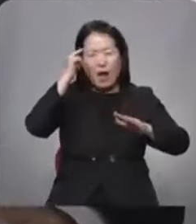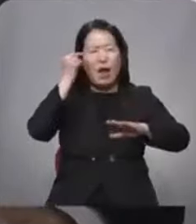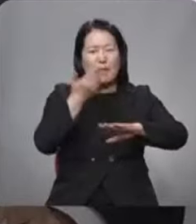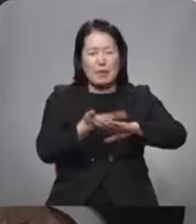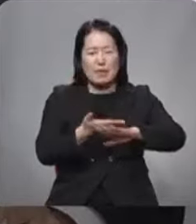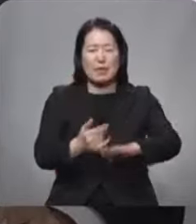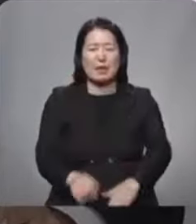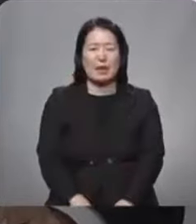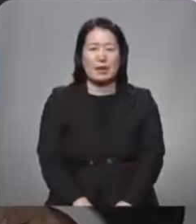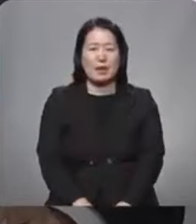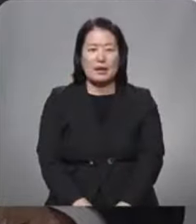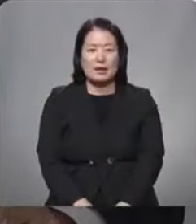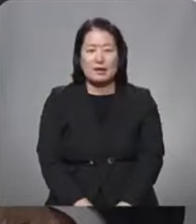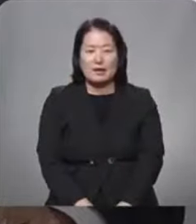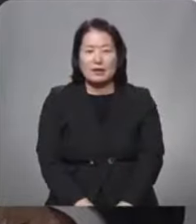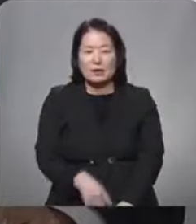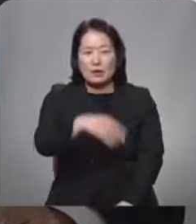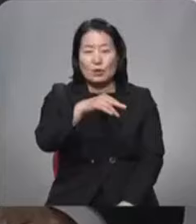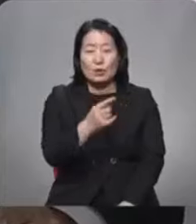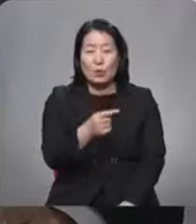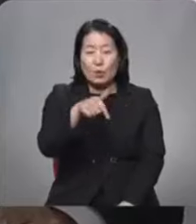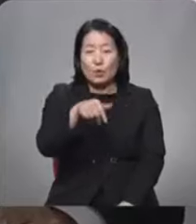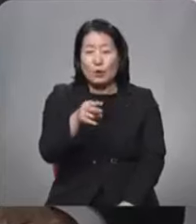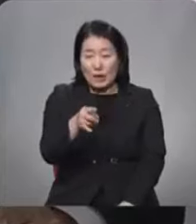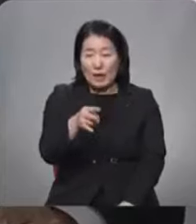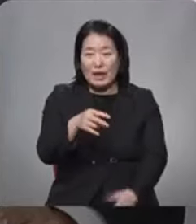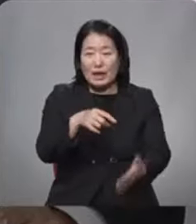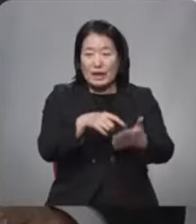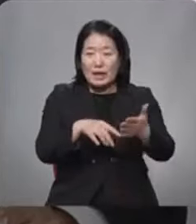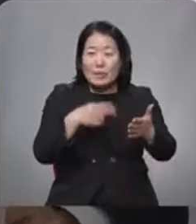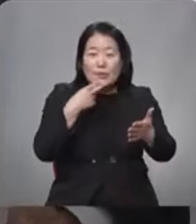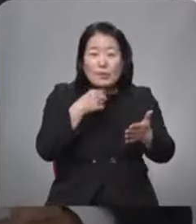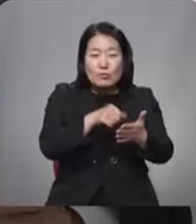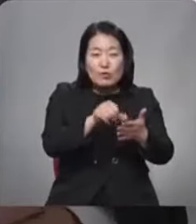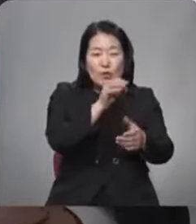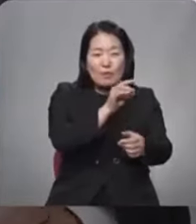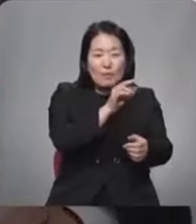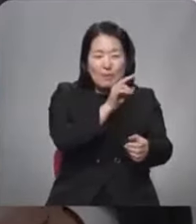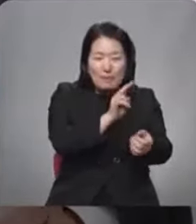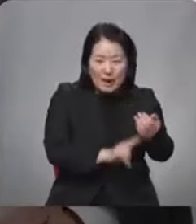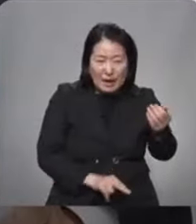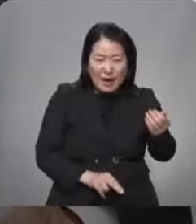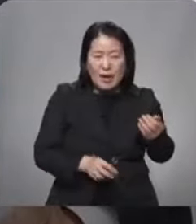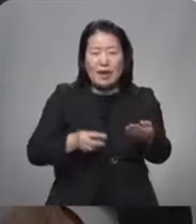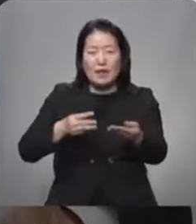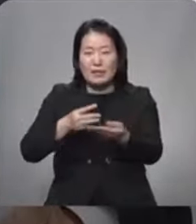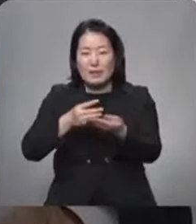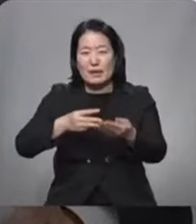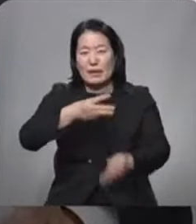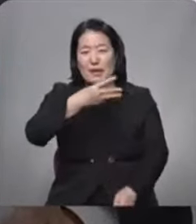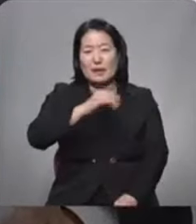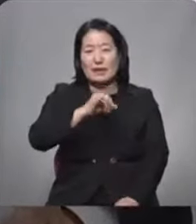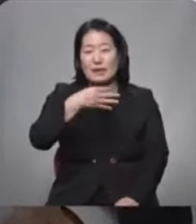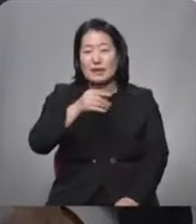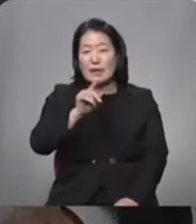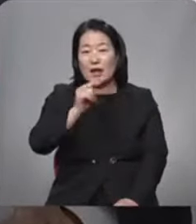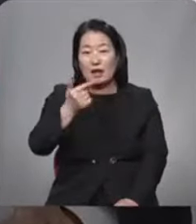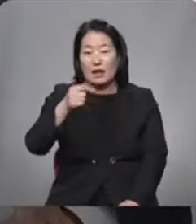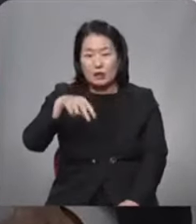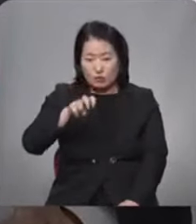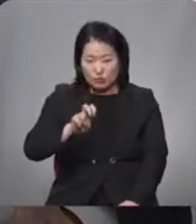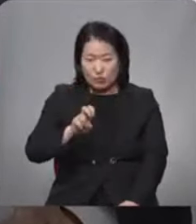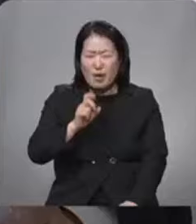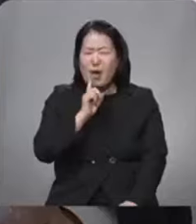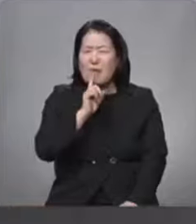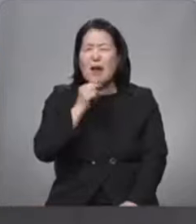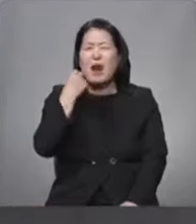면세 뿐만이 아니라 태백에 뭐 티타늄 이런 것도 사실은 말만 무성하고 성과가 전혀 없습니다